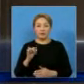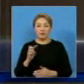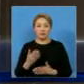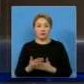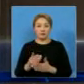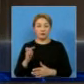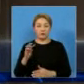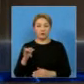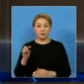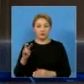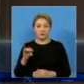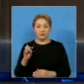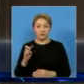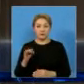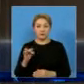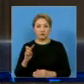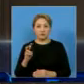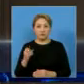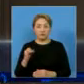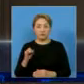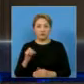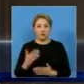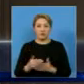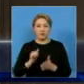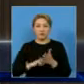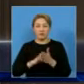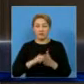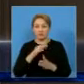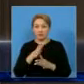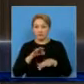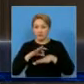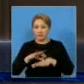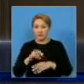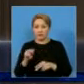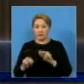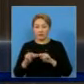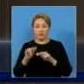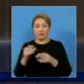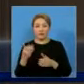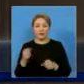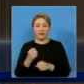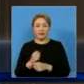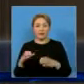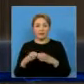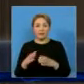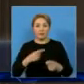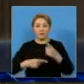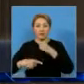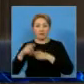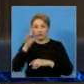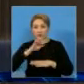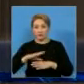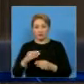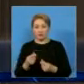ТОО «Дорснабсервис», ТОО «Информстрой». По причине несвоевременного проведения строительно-монтажных работ подрядчиками были возвращены